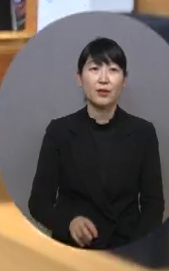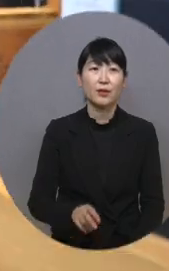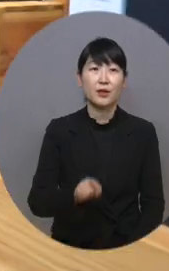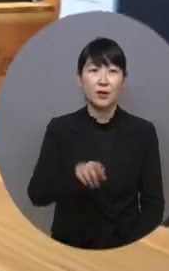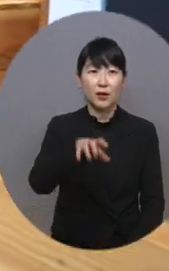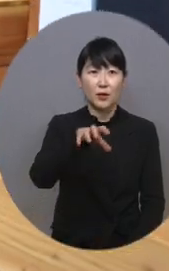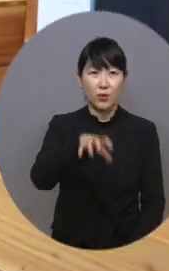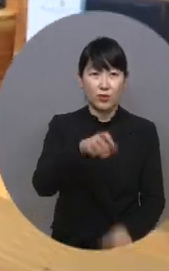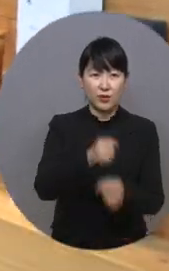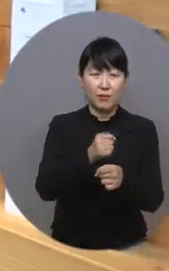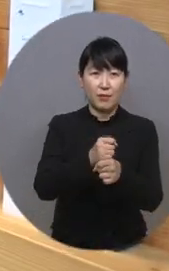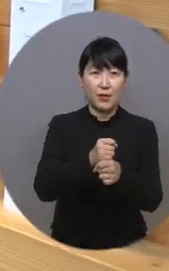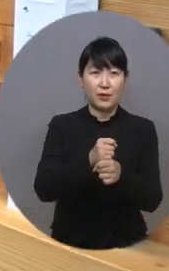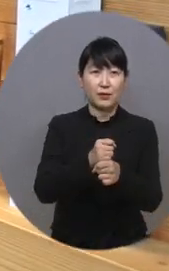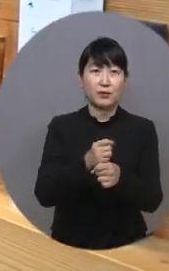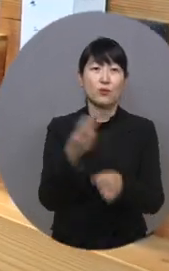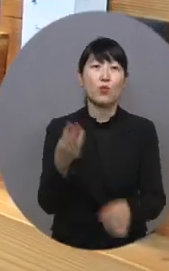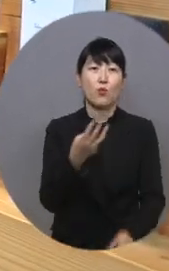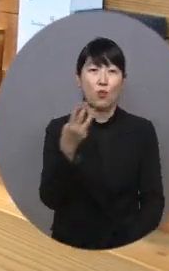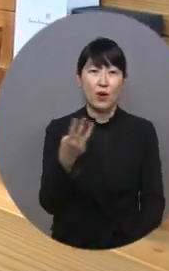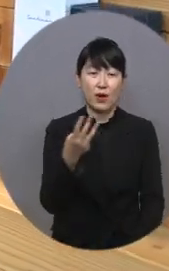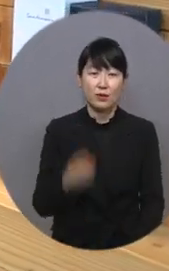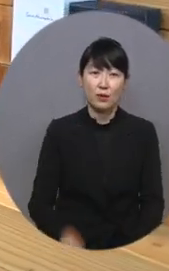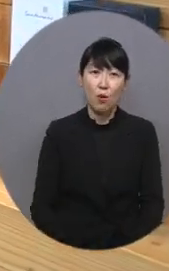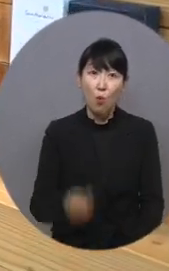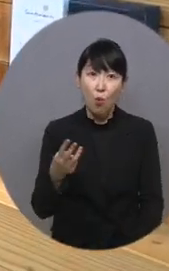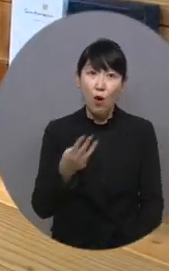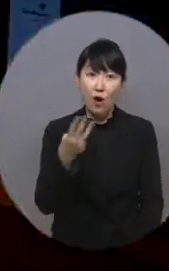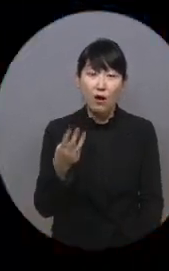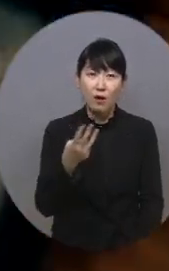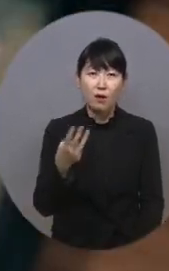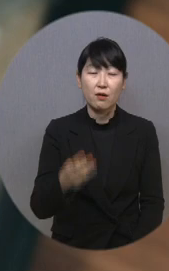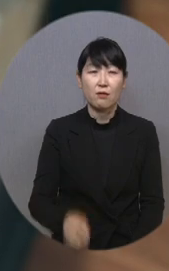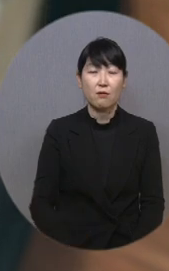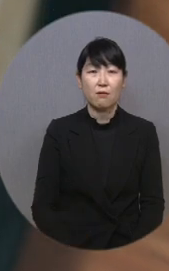제품이 전시되어 있습니다. 아, 와인인가요? 예, 그렇습니다.